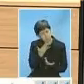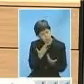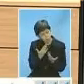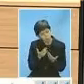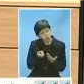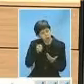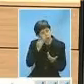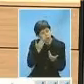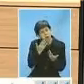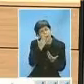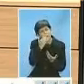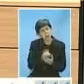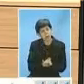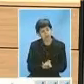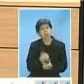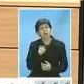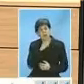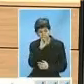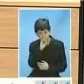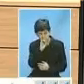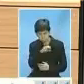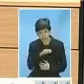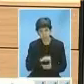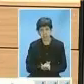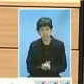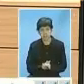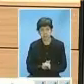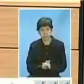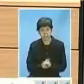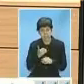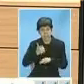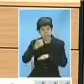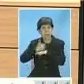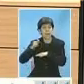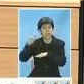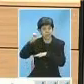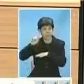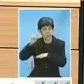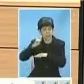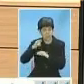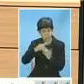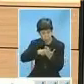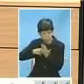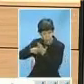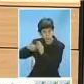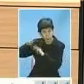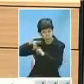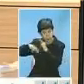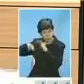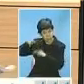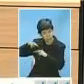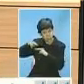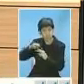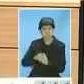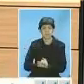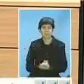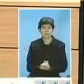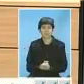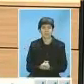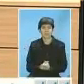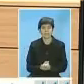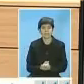ครับท่านบอกว่าอธิบดีเรียกสำนวนไปดูครับ